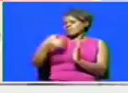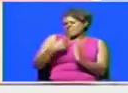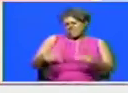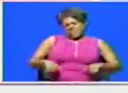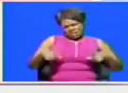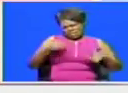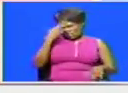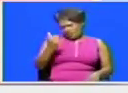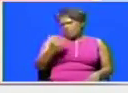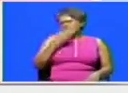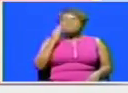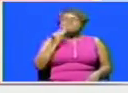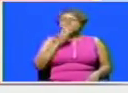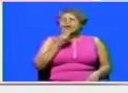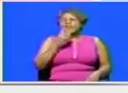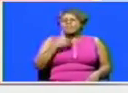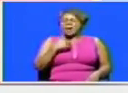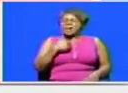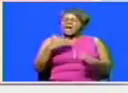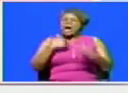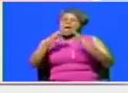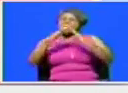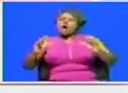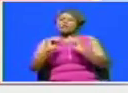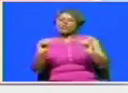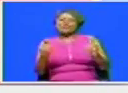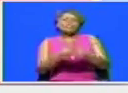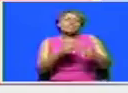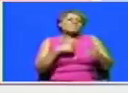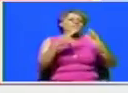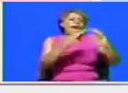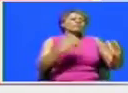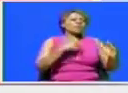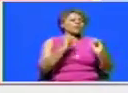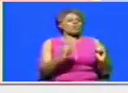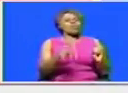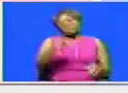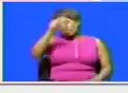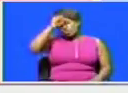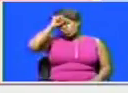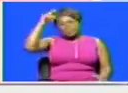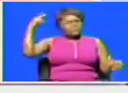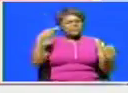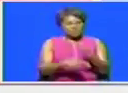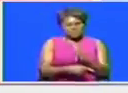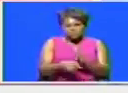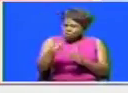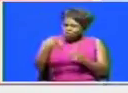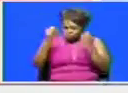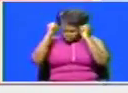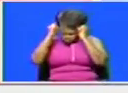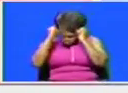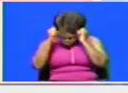kama kusema babangu alikuwa hana nyumba, kwa hivyo mimi sina nyumba basi nafaa kukaa bila nyumba. Huo ni ujinga wa hali ya juu. Mm-hmm. Wewe umesoma,